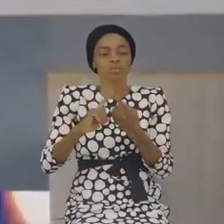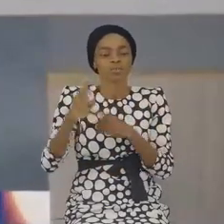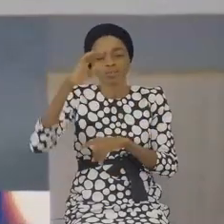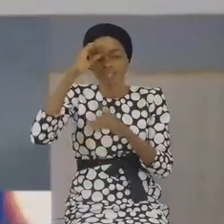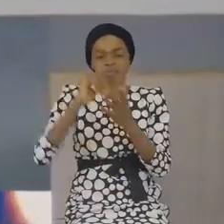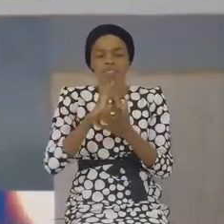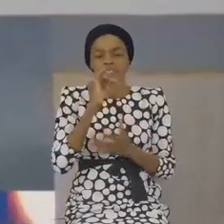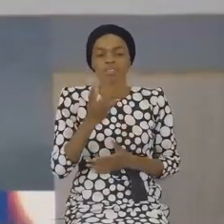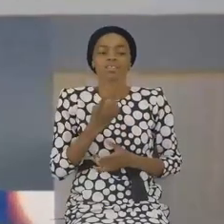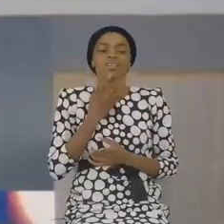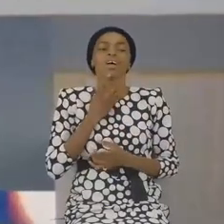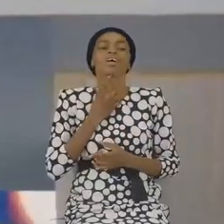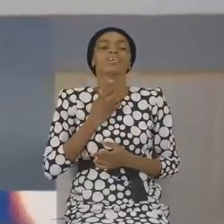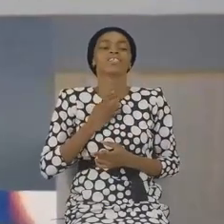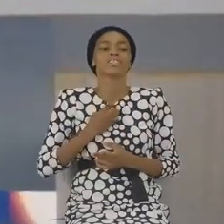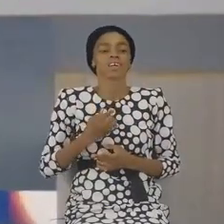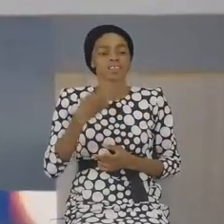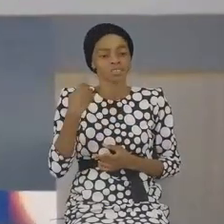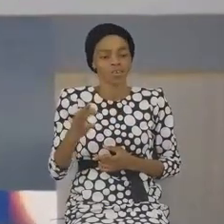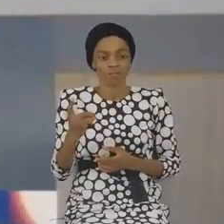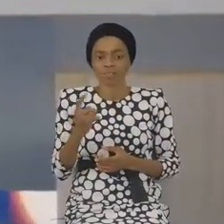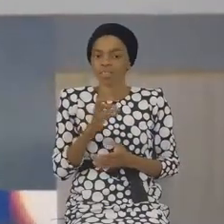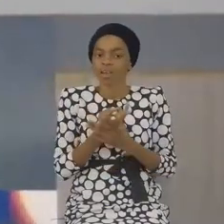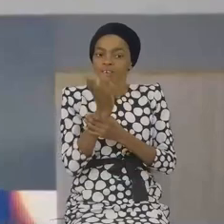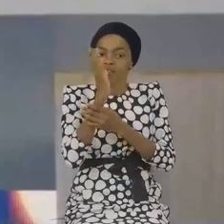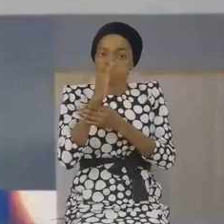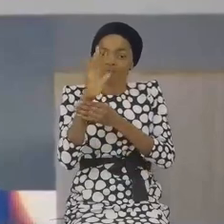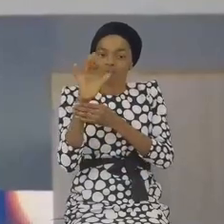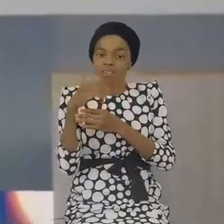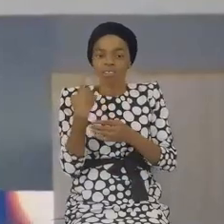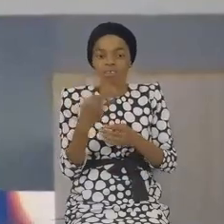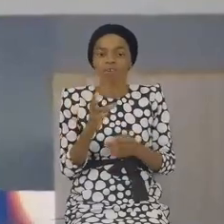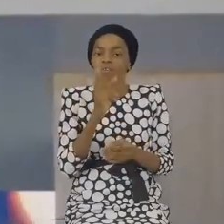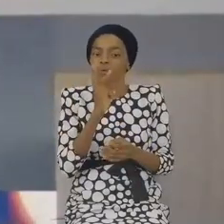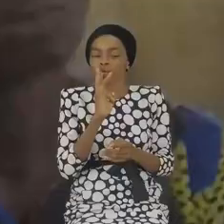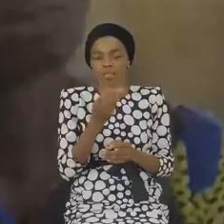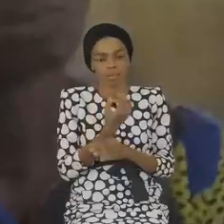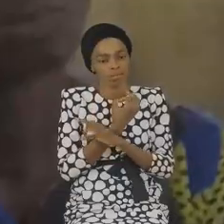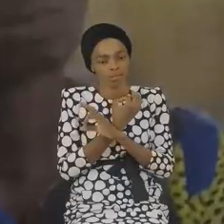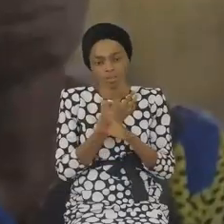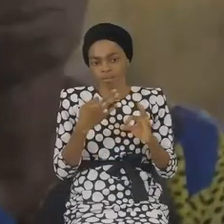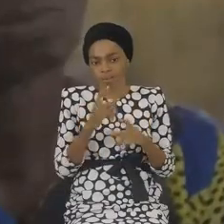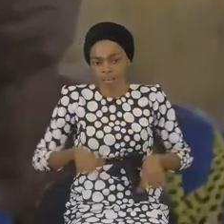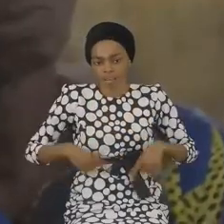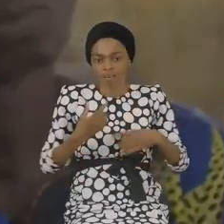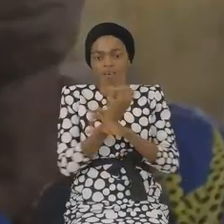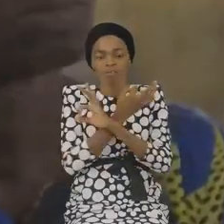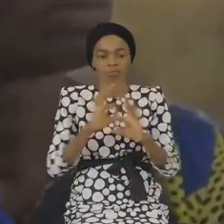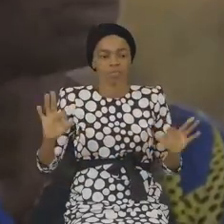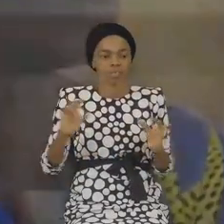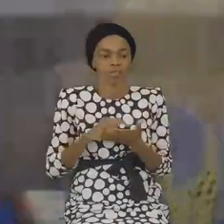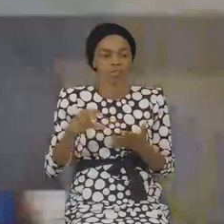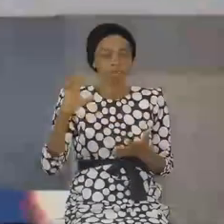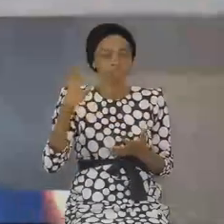de la source de l'eau de la vie gratuitement. Verset 7, il dit, celui